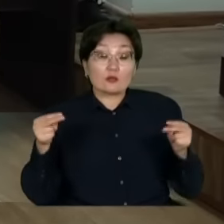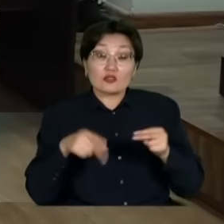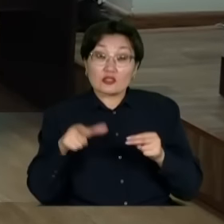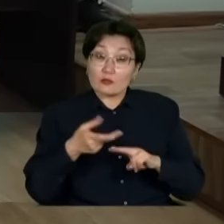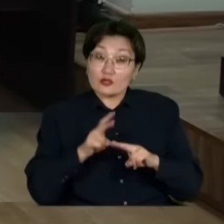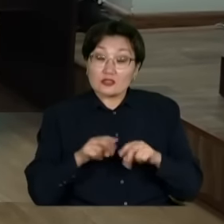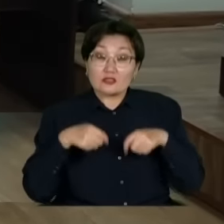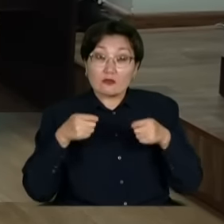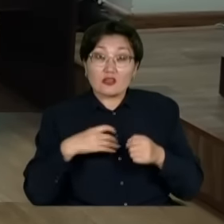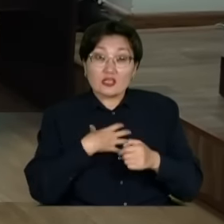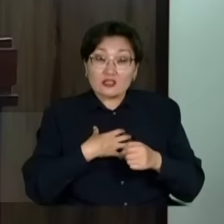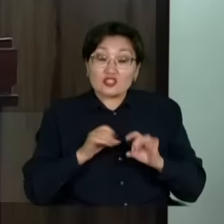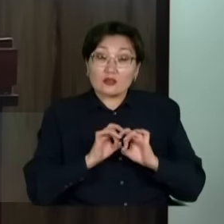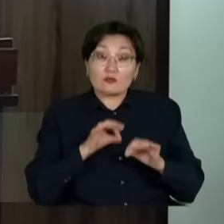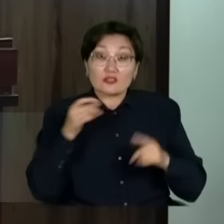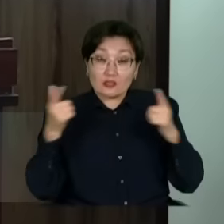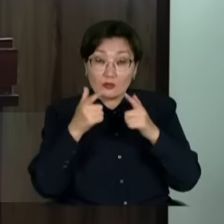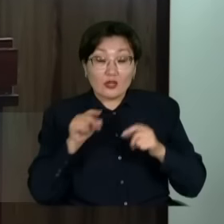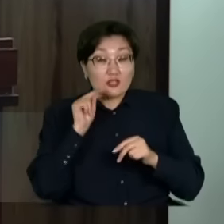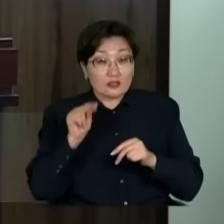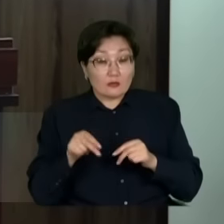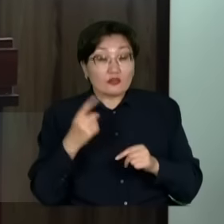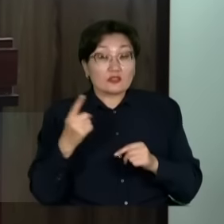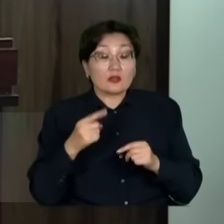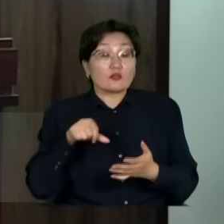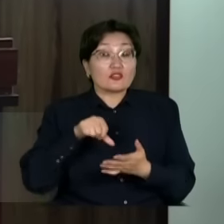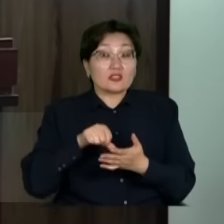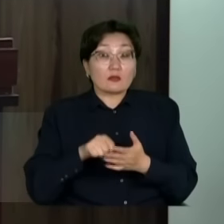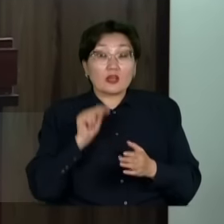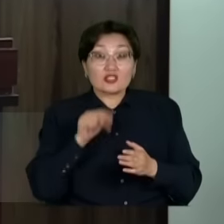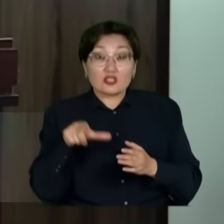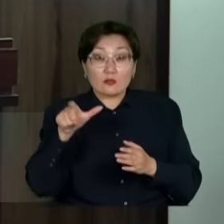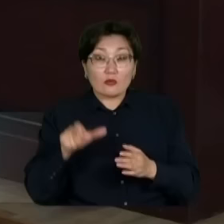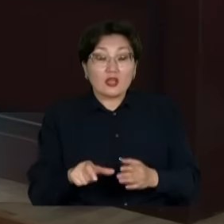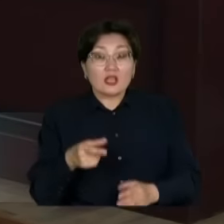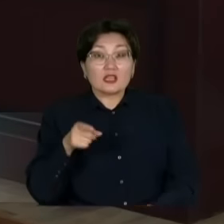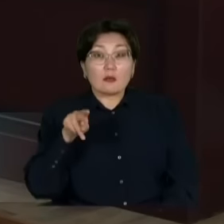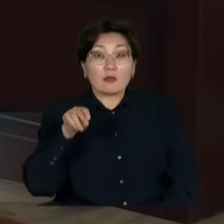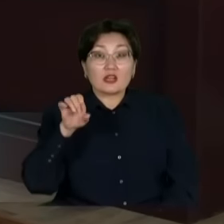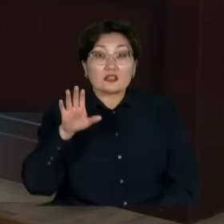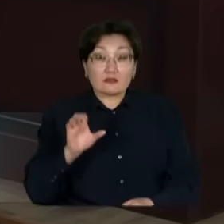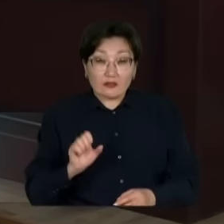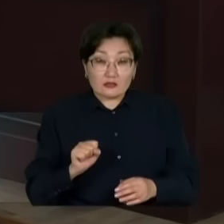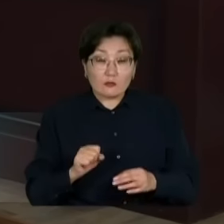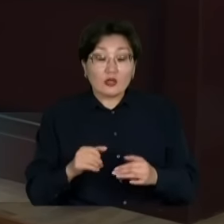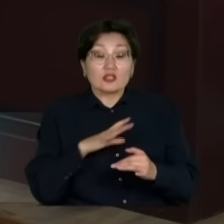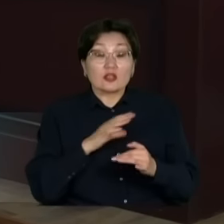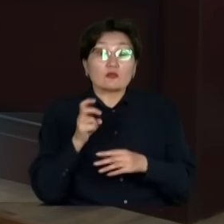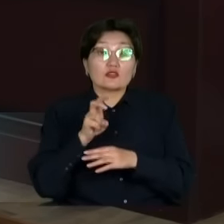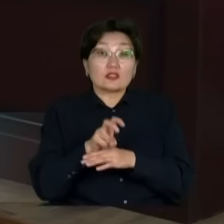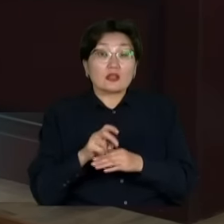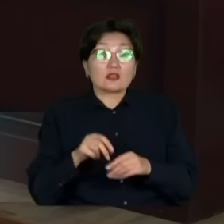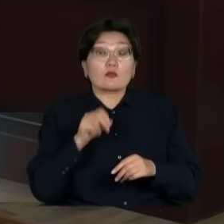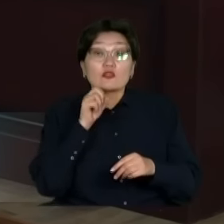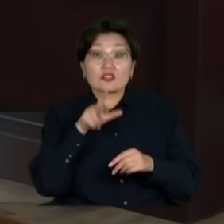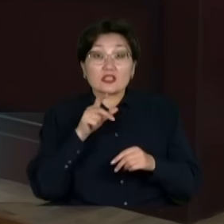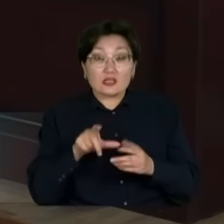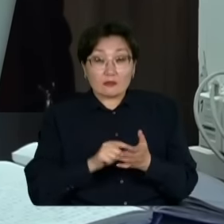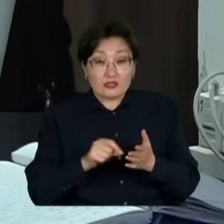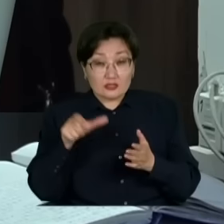которые дали важные показания из обвиняемых первой выступила подсудимая Ирина гапа как выяснилось она приходилась племяннице